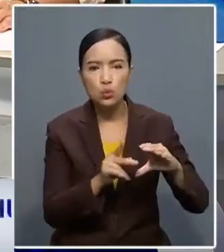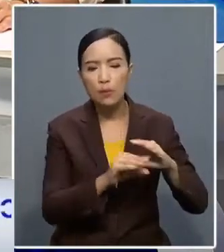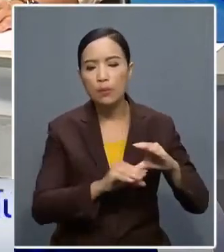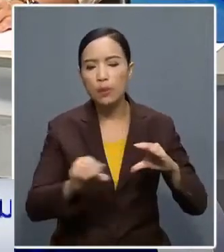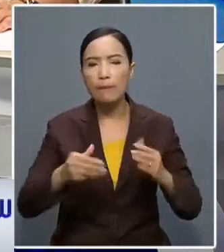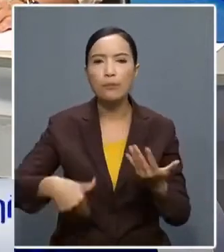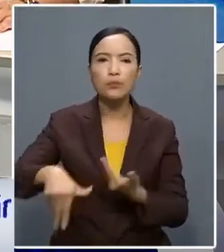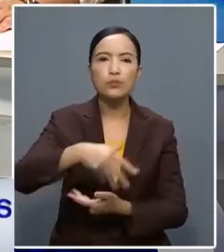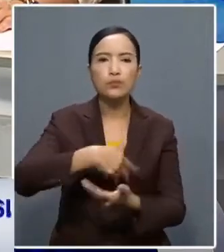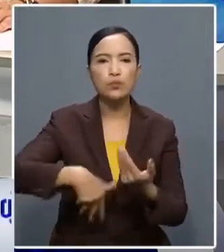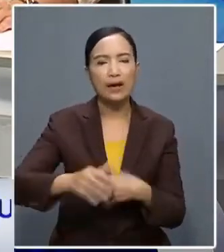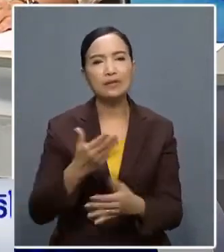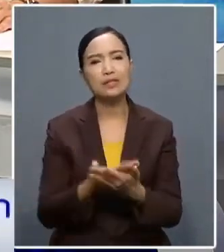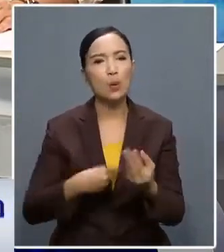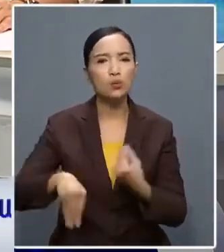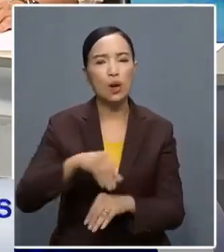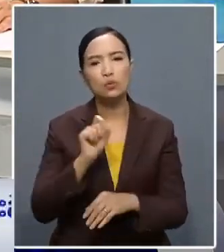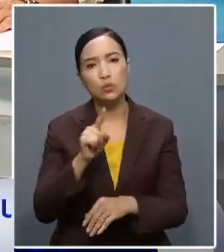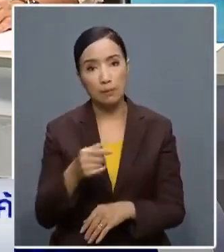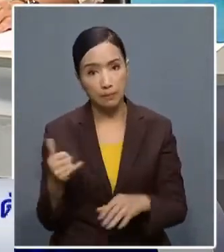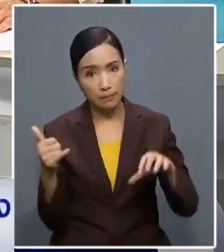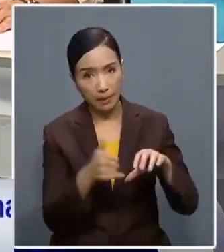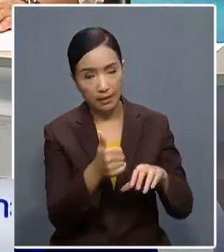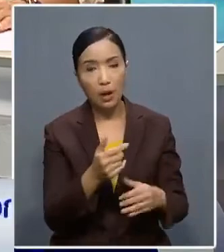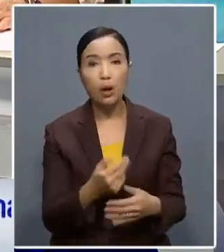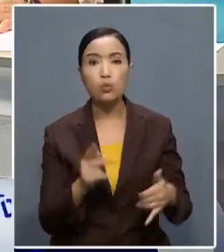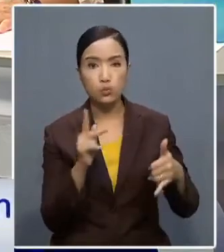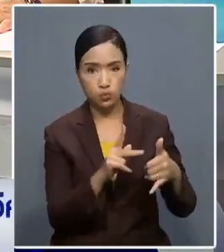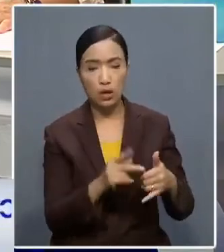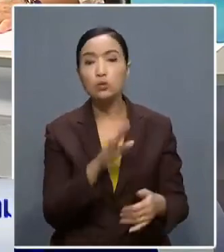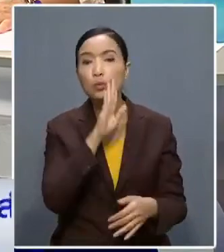พคล่องในภาวะแบบนี ้ฉุกเฉินได้ไปกู้กันหรือยังคะได้คนละ10,000นะคะสูงสุดนะคะ